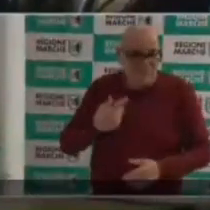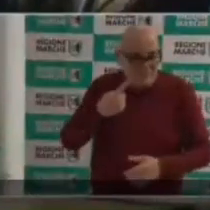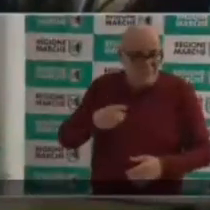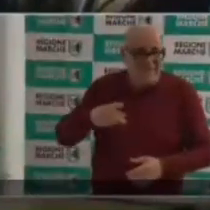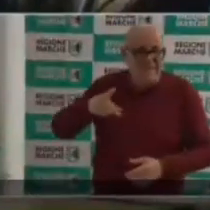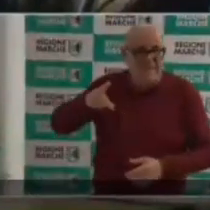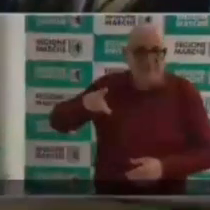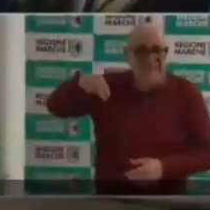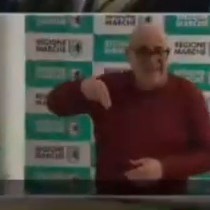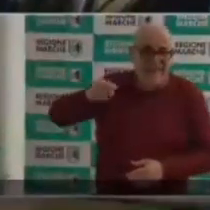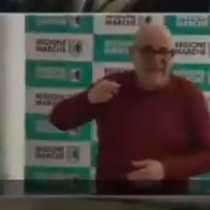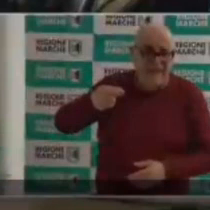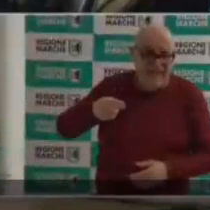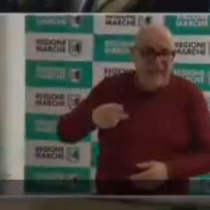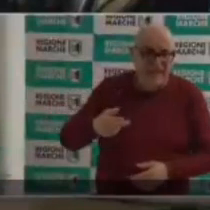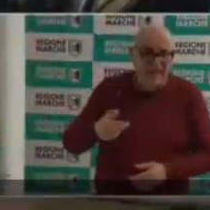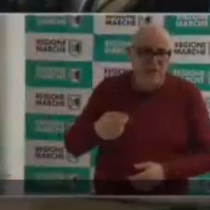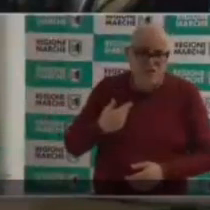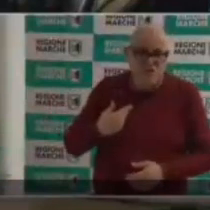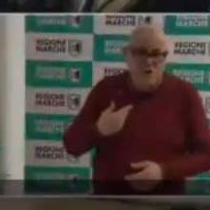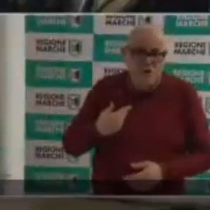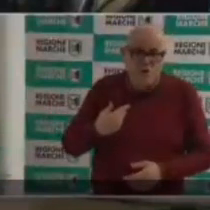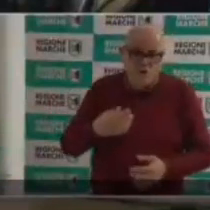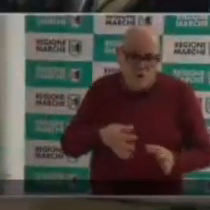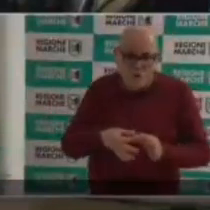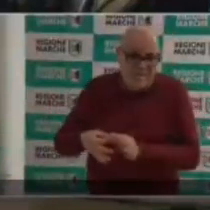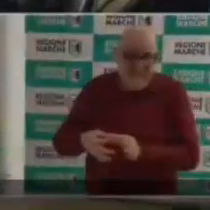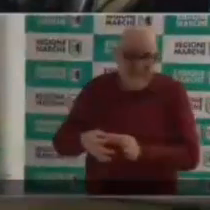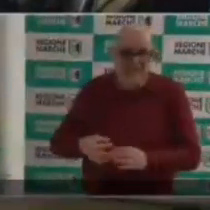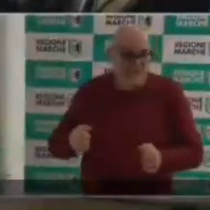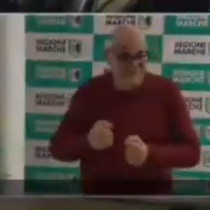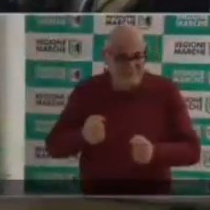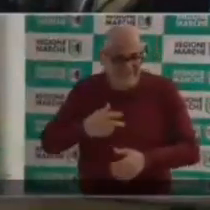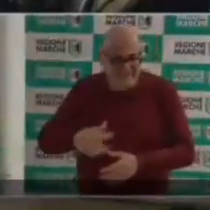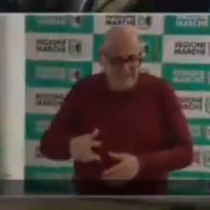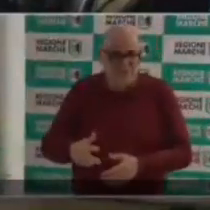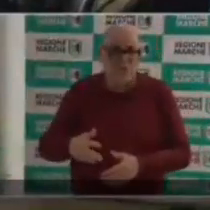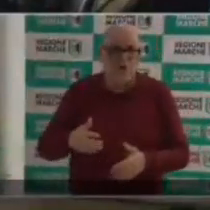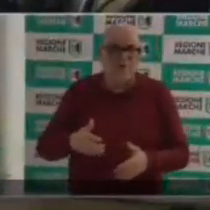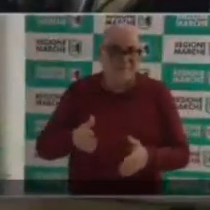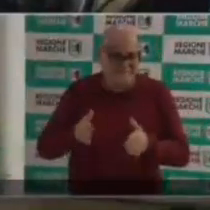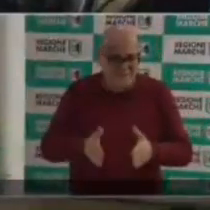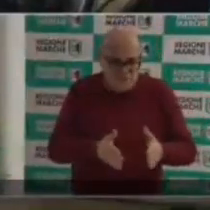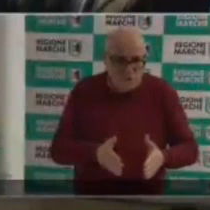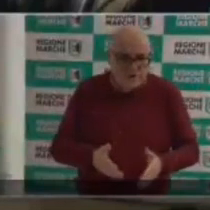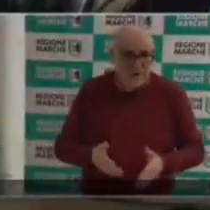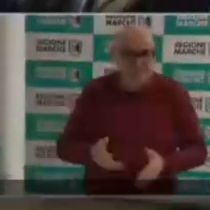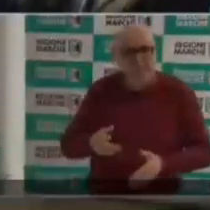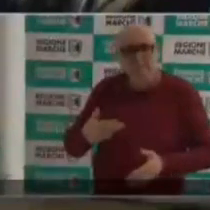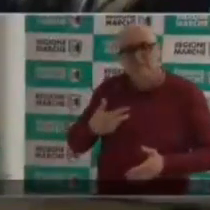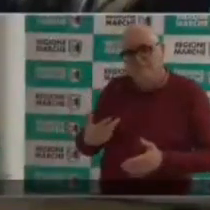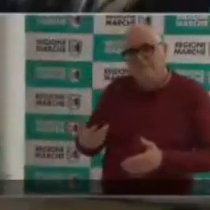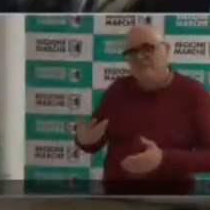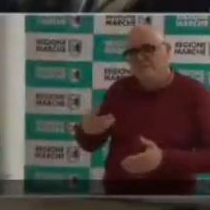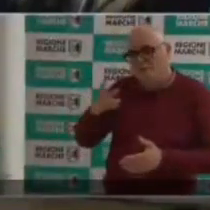settore, l'esperienza del PNRR, il fondo complementare area sisma, che questa regione ha portato avanti, include il terzo settore. Quindi